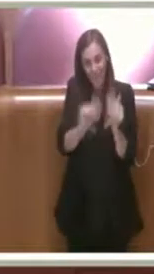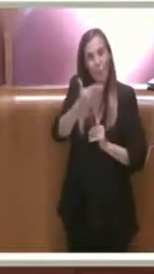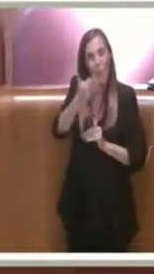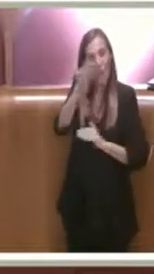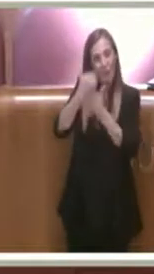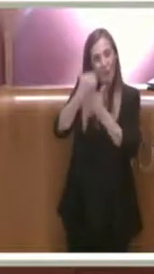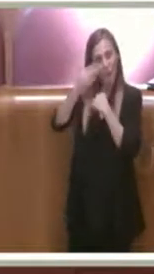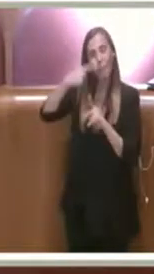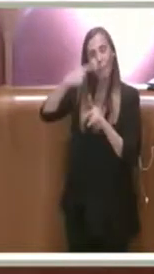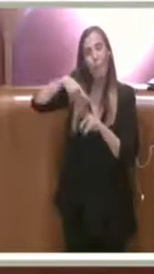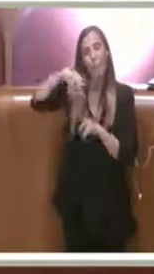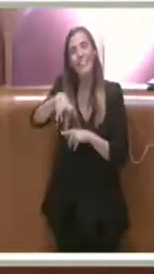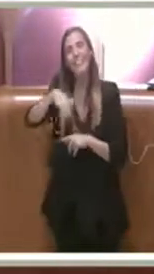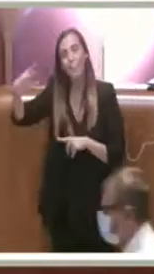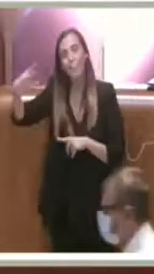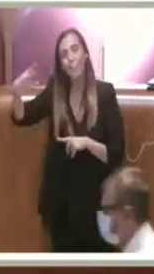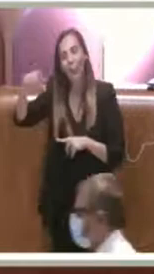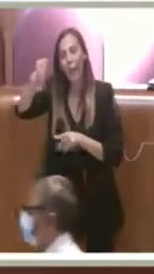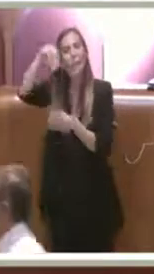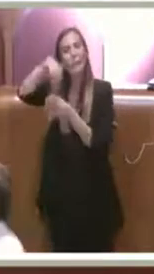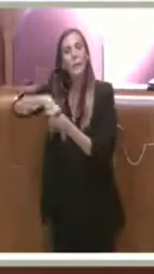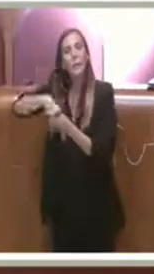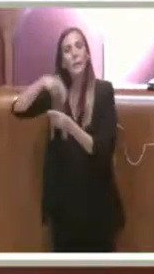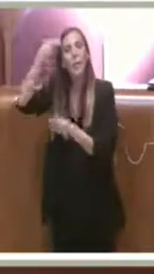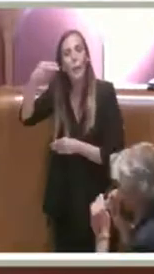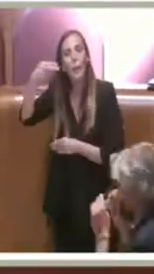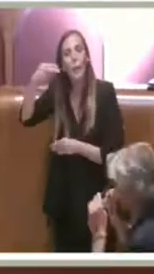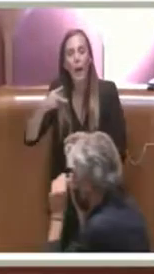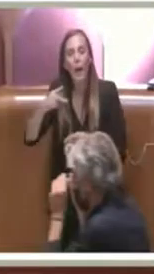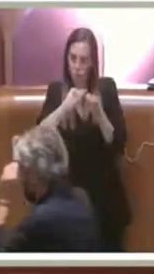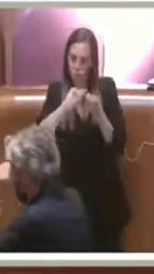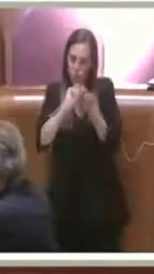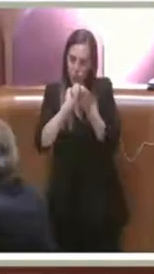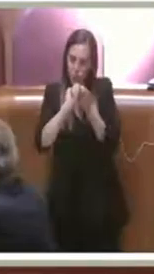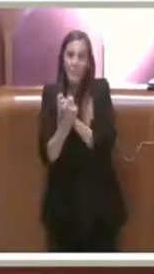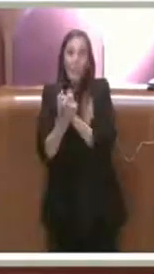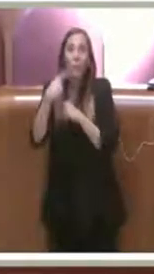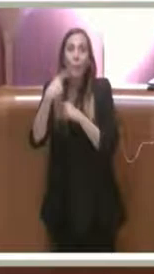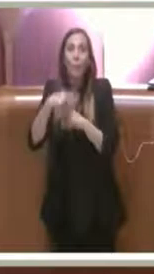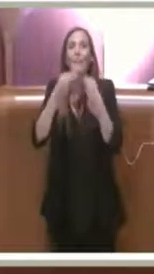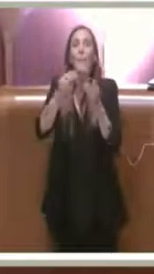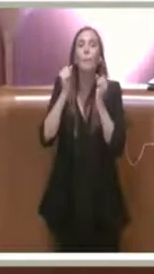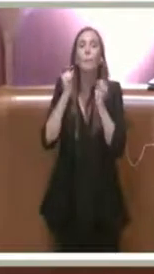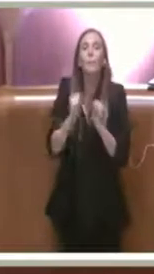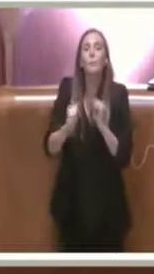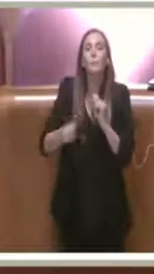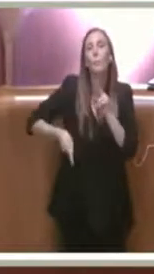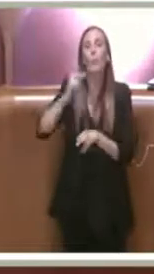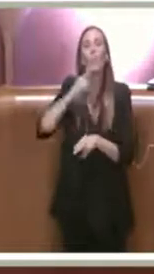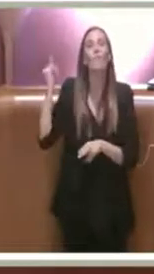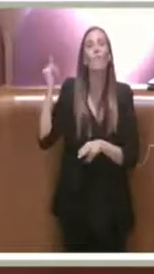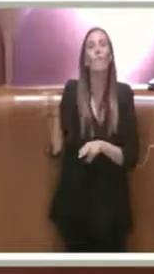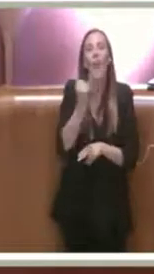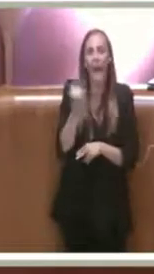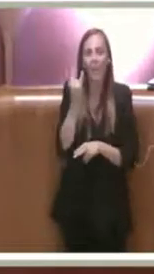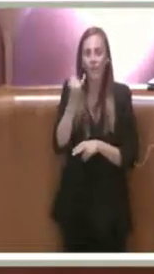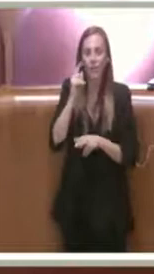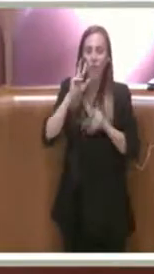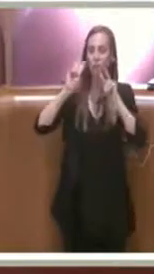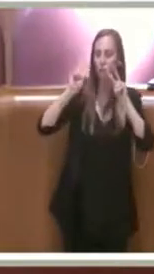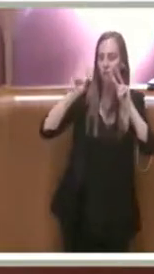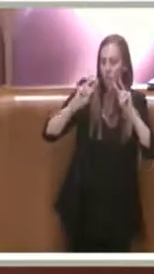una tabella che riassume tutte le modifiche, proprio al fine di facilitare l'analisi e mettere in condizione tutti i consiglieri di